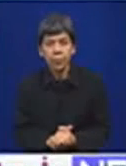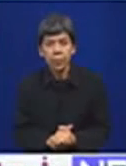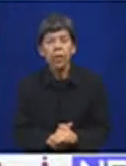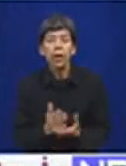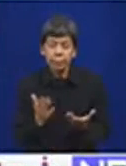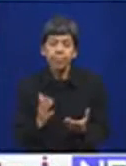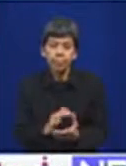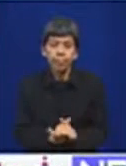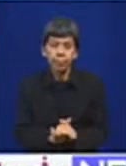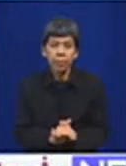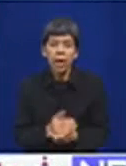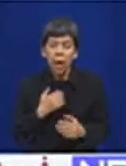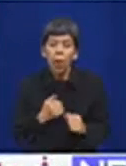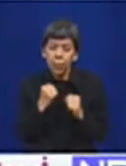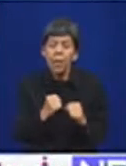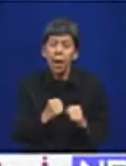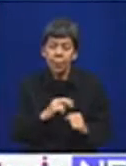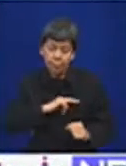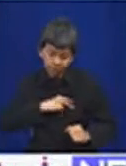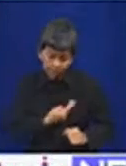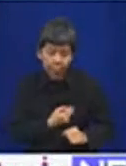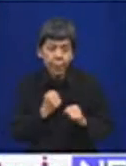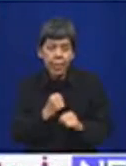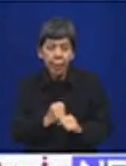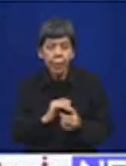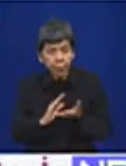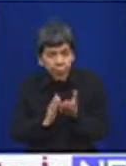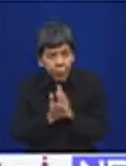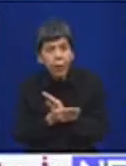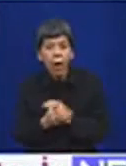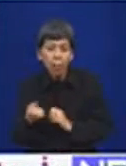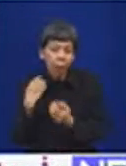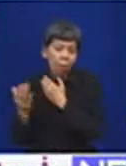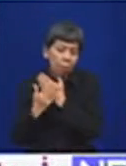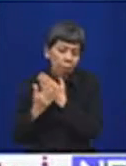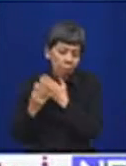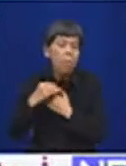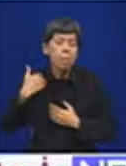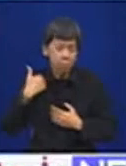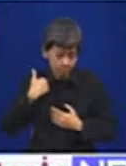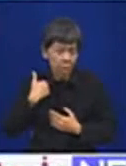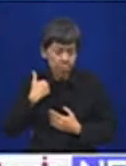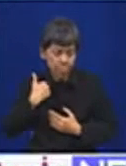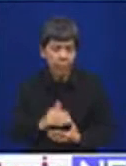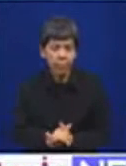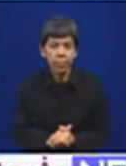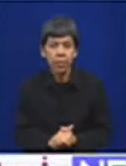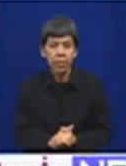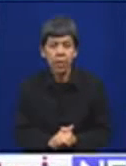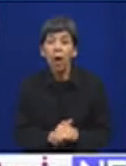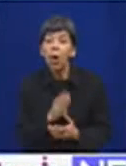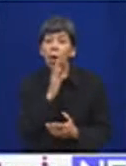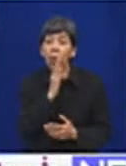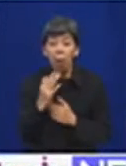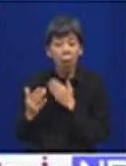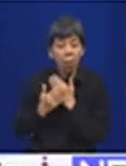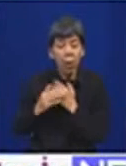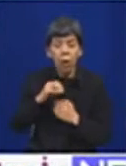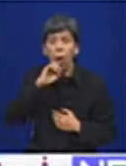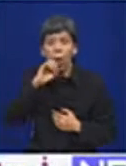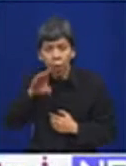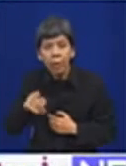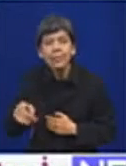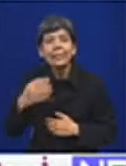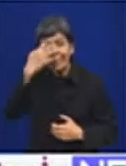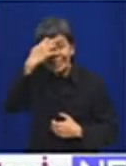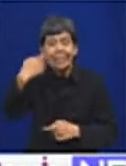นะก็พยายามจะปรับปรุงนะครับท่านรองท่านรัฐมนตรีก็บอกผมตลอดนะบางเวลาก็ต้องบอกท่านเหมือนกันเพราะท่